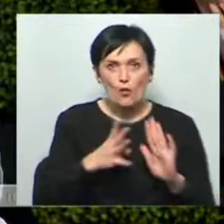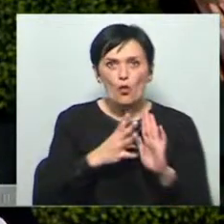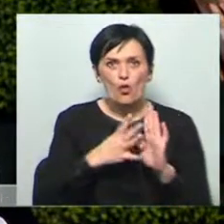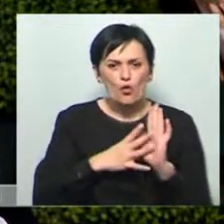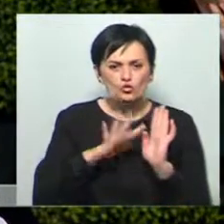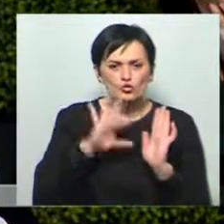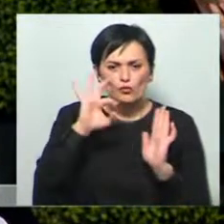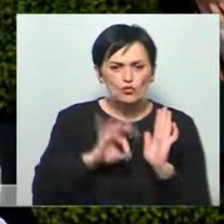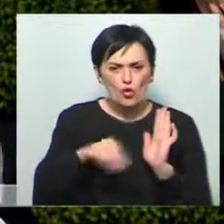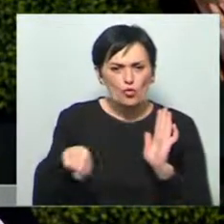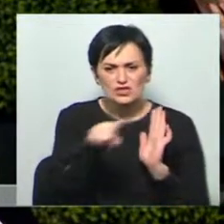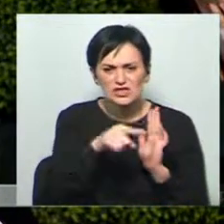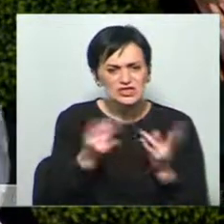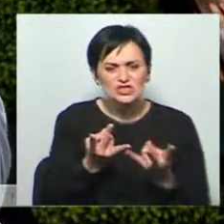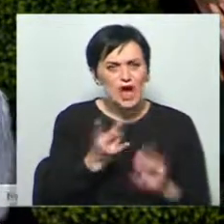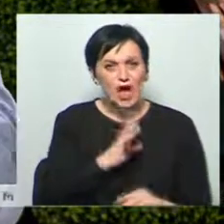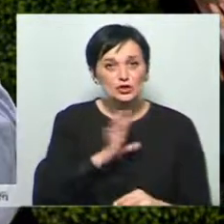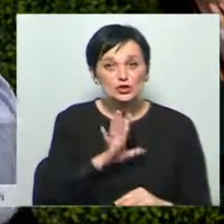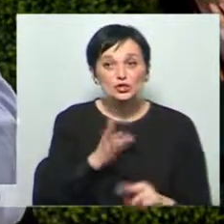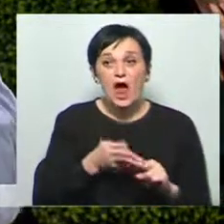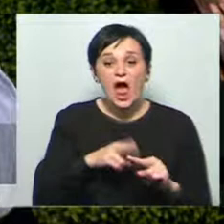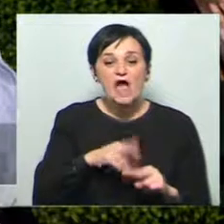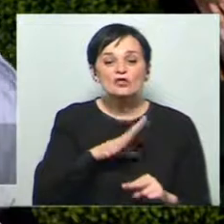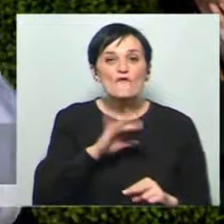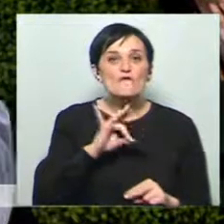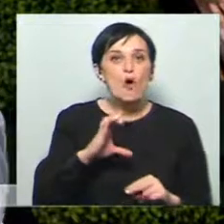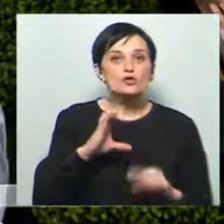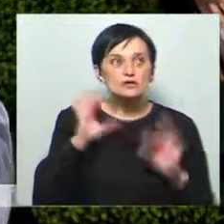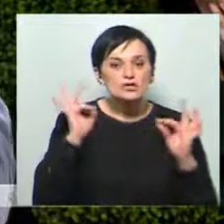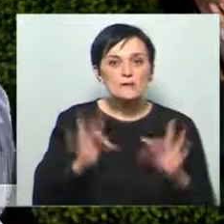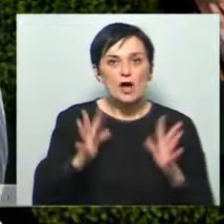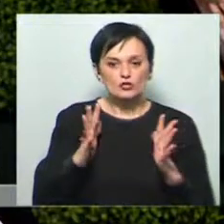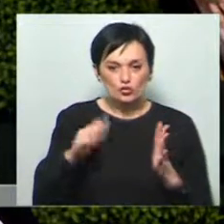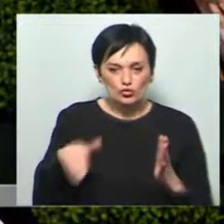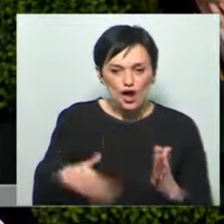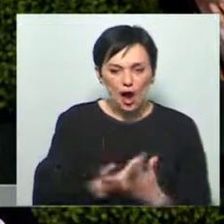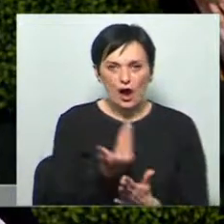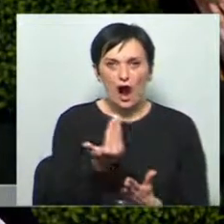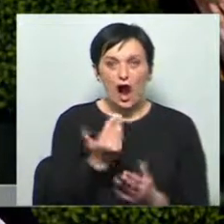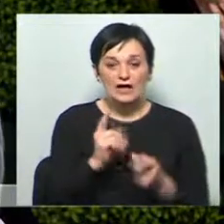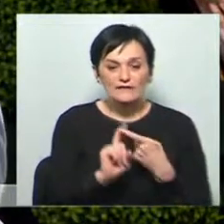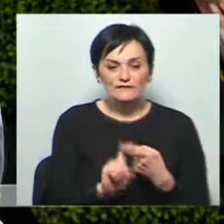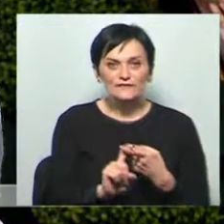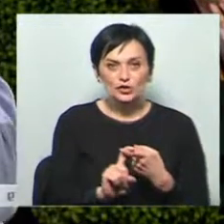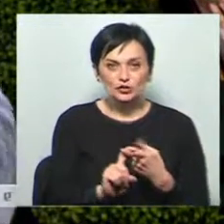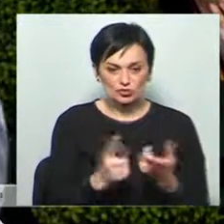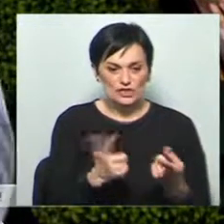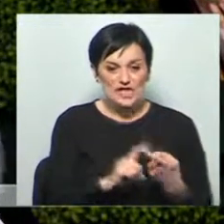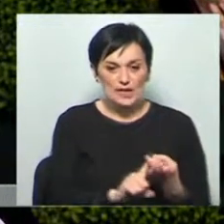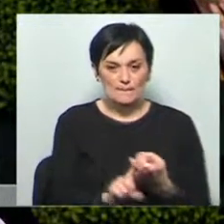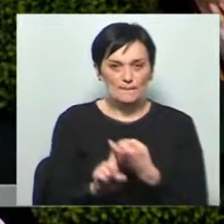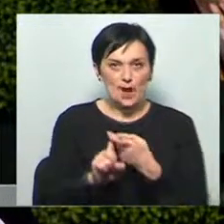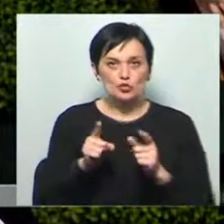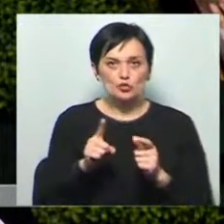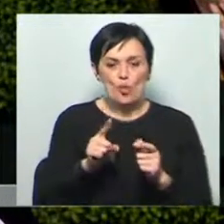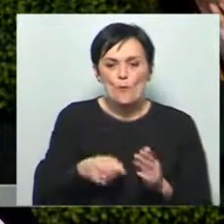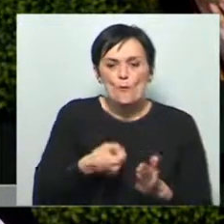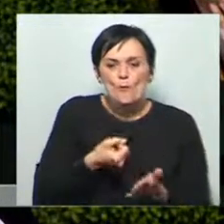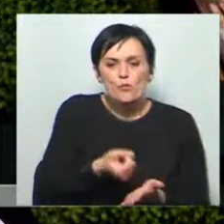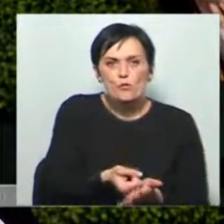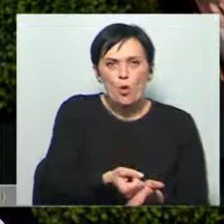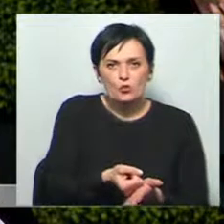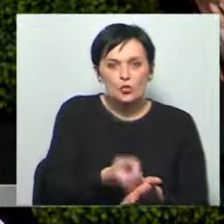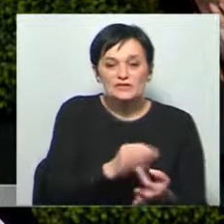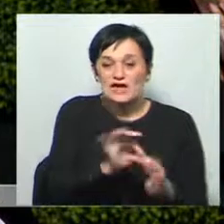იყო საჭირო იმ შემთხვევაში. თუმცა ეს იყო ფორს-მაჟორი, ახალი ვირუსული ინფექცია, რომელმაც ბოლომდე თქვათ,